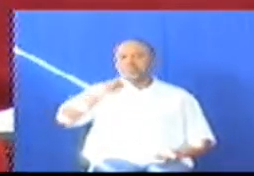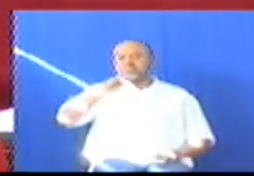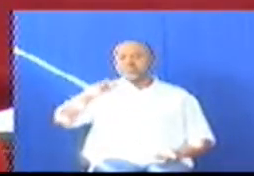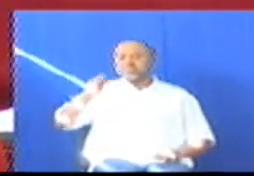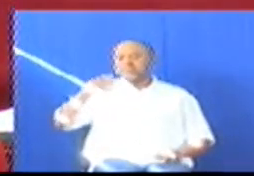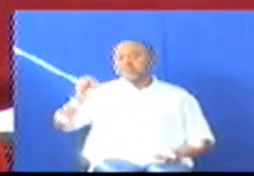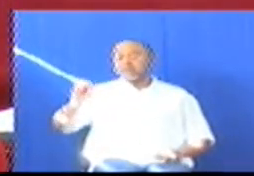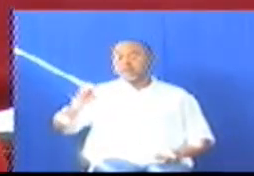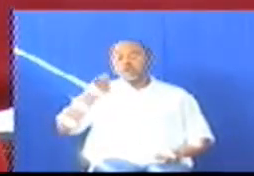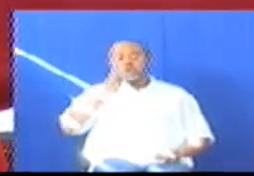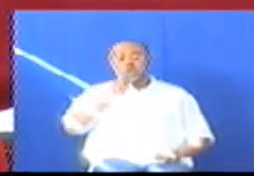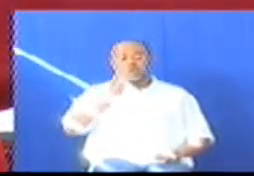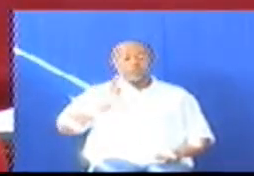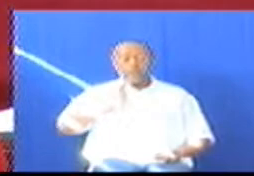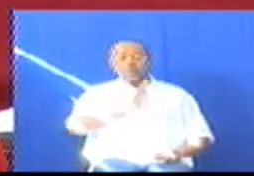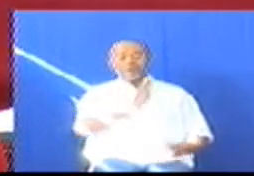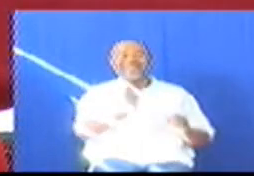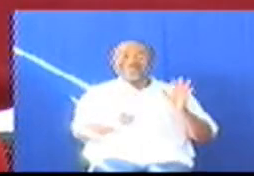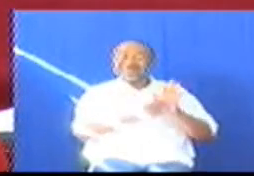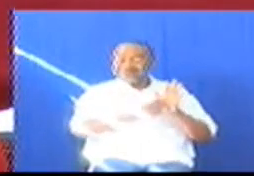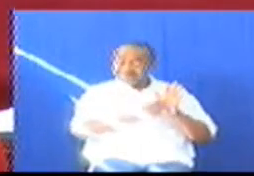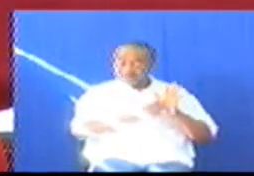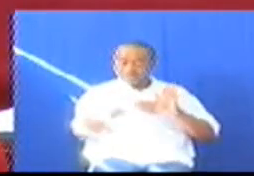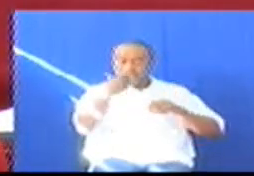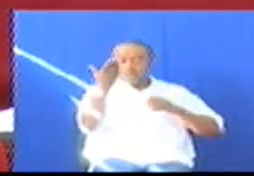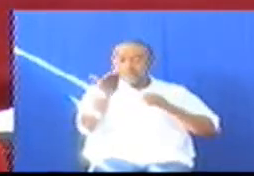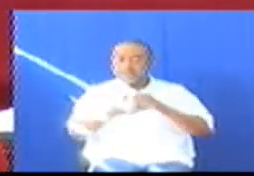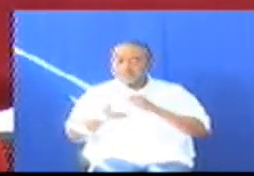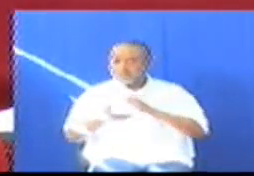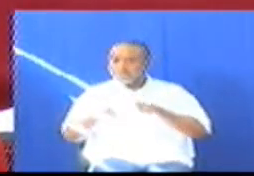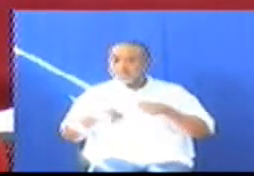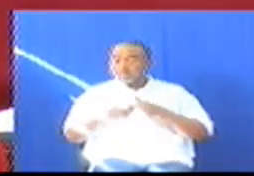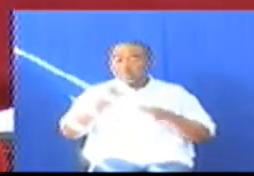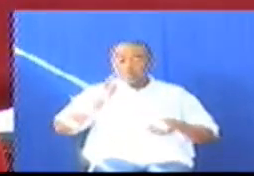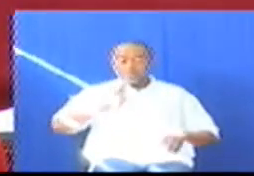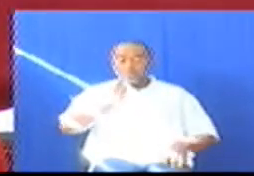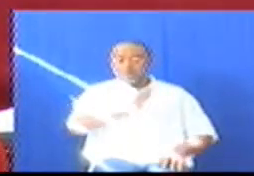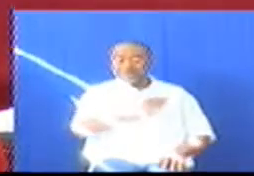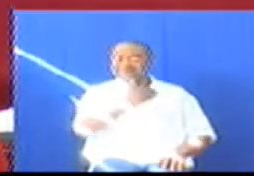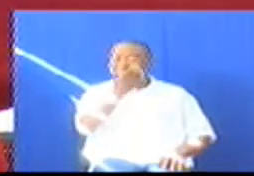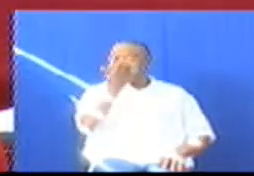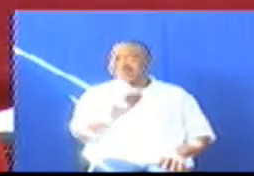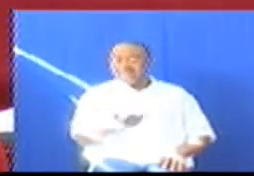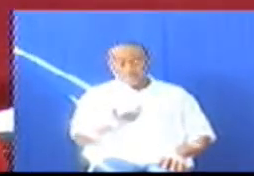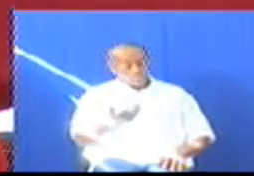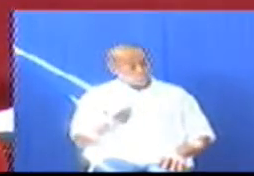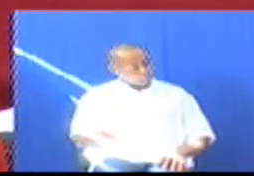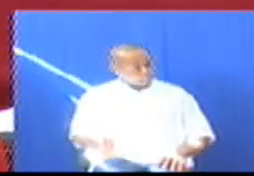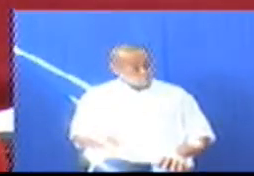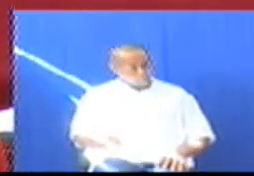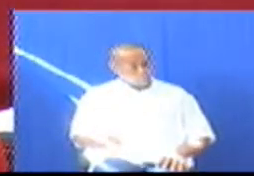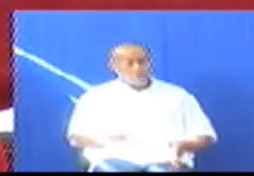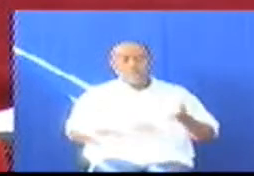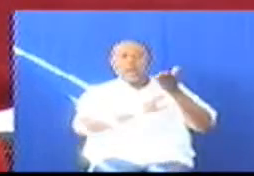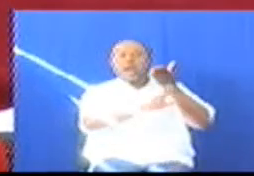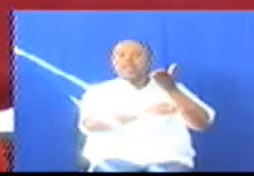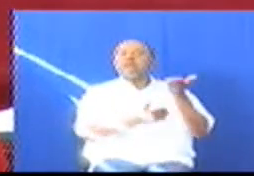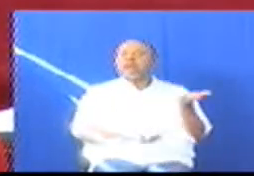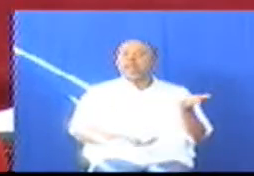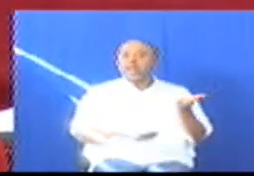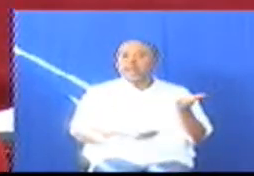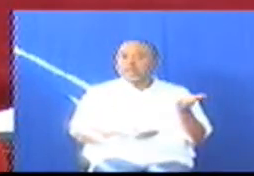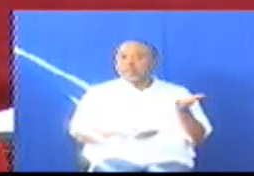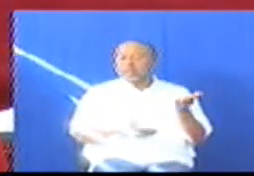mazao, lakini katika bodi hizi 9, bodi 5 zinaendeshwa kwa hasara. Ni bodi 4 tu, bodi 5 ni sawa